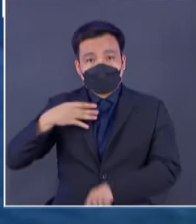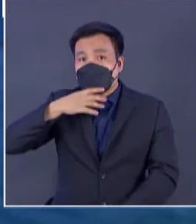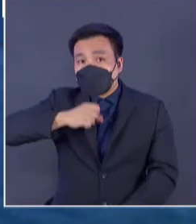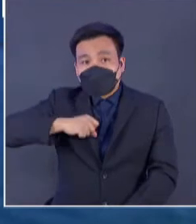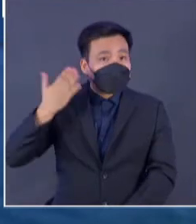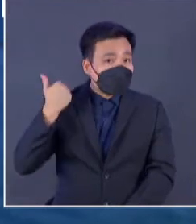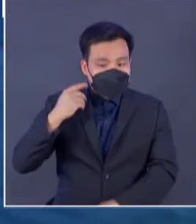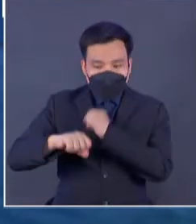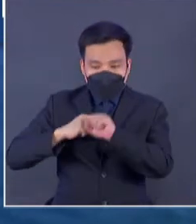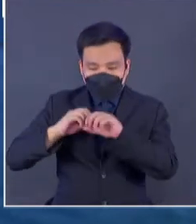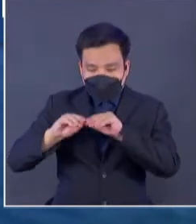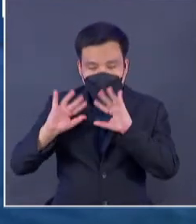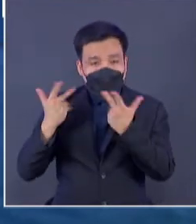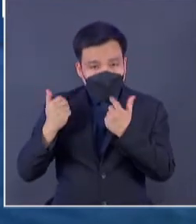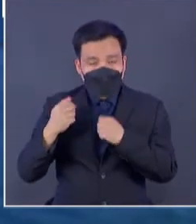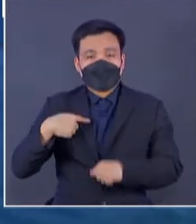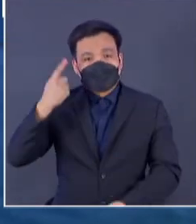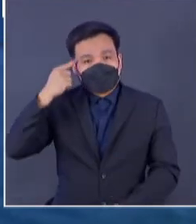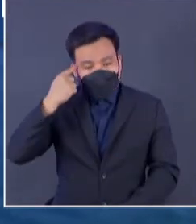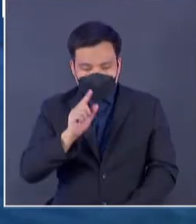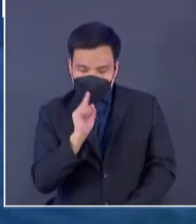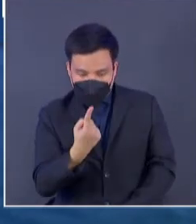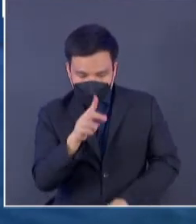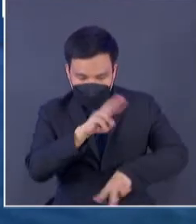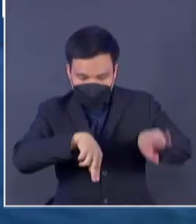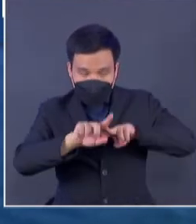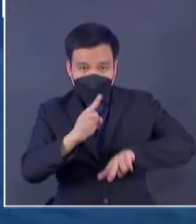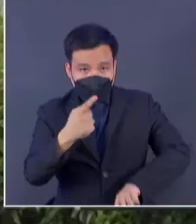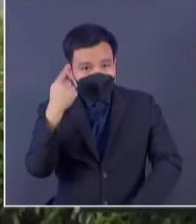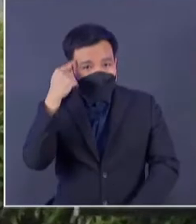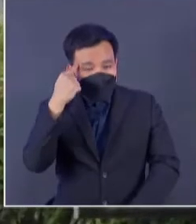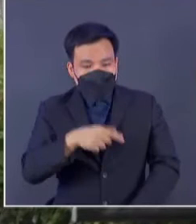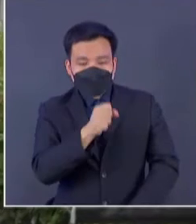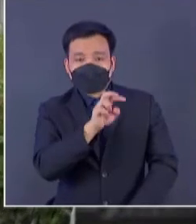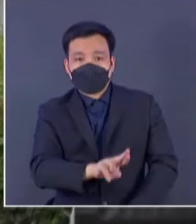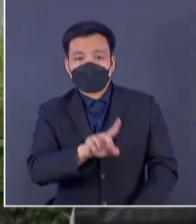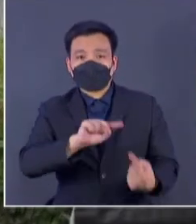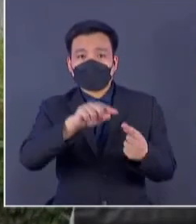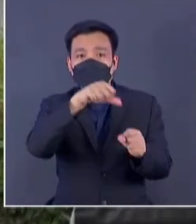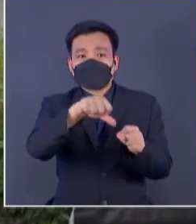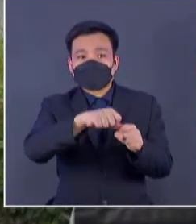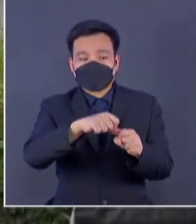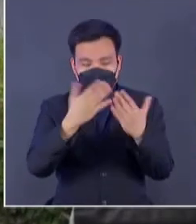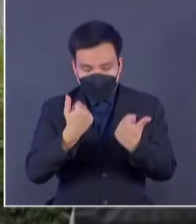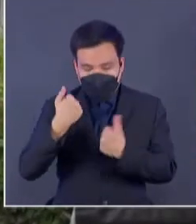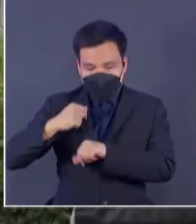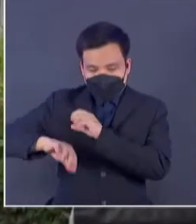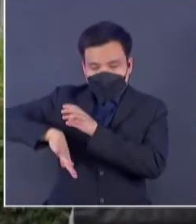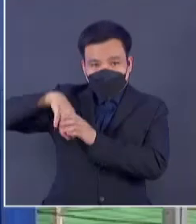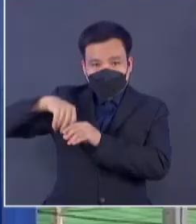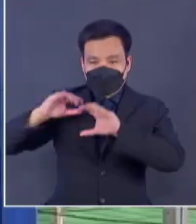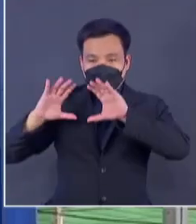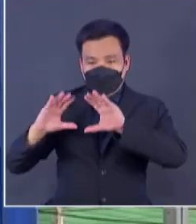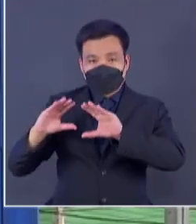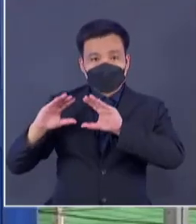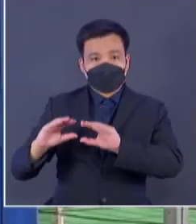ผมเชื้อเพลิงก็คาดหวังว่าพื้นที่แปลงสำรวจในพื้นที่นี้จะช่วยเพิ่มปริมาณสำรองปิโตรเลียมที่ปัจจุบันเริ่มมีปริมาณลดน้อยลงเรื่อย